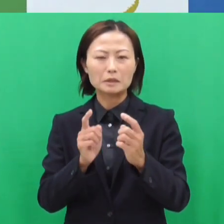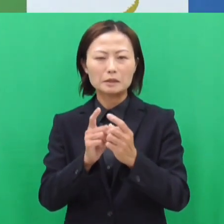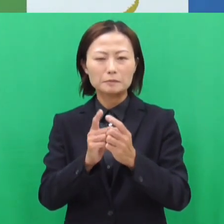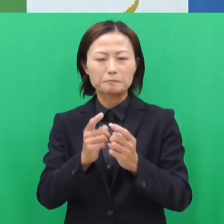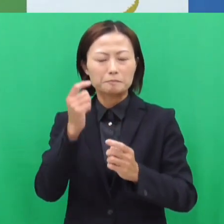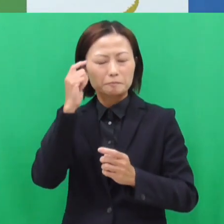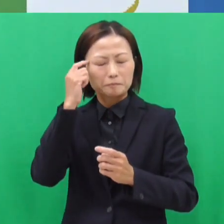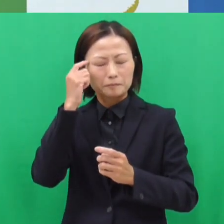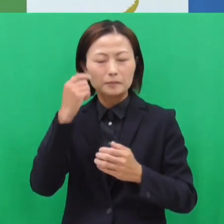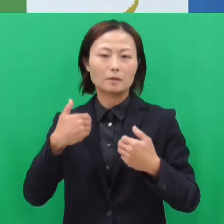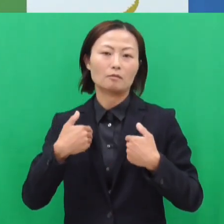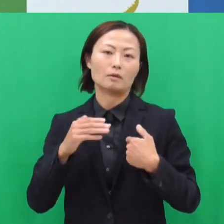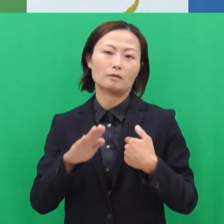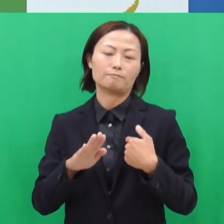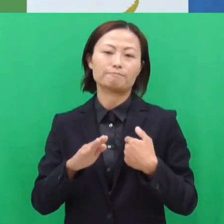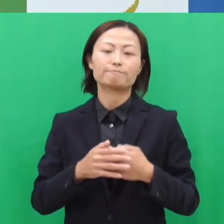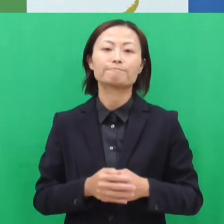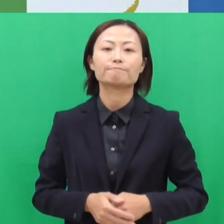いうふうに思っております